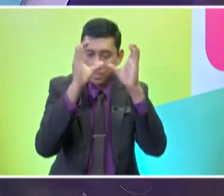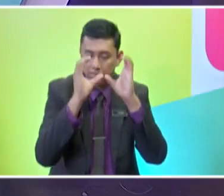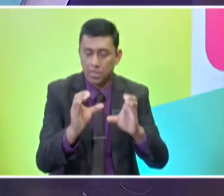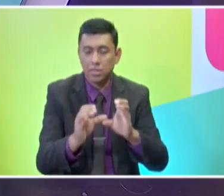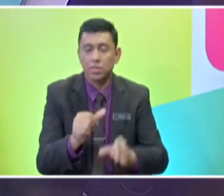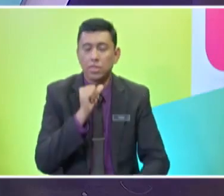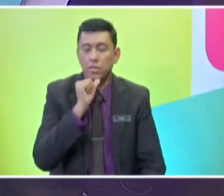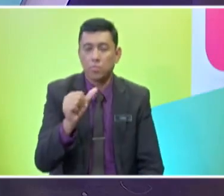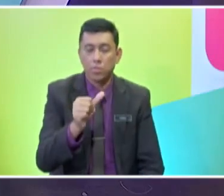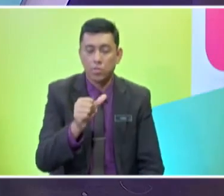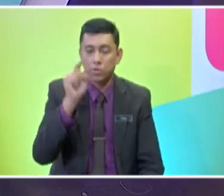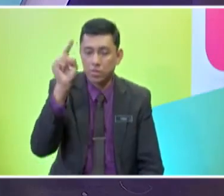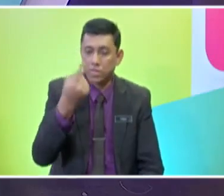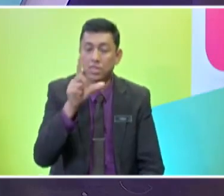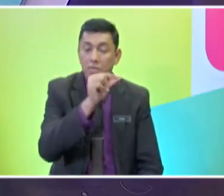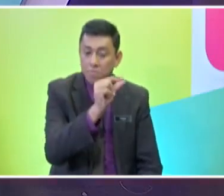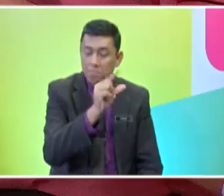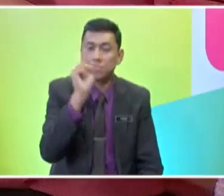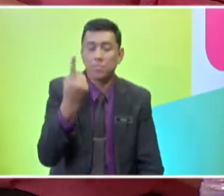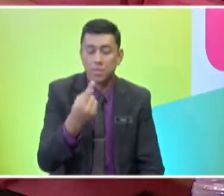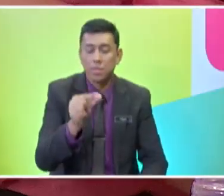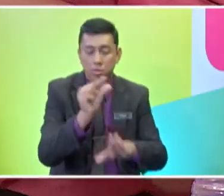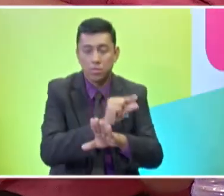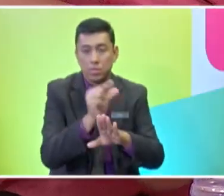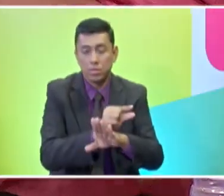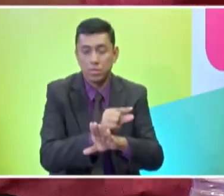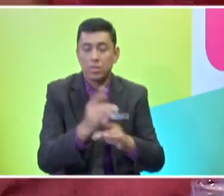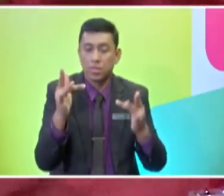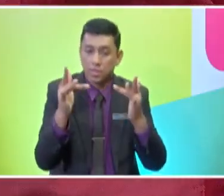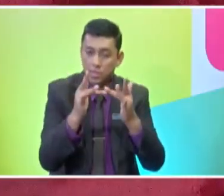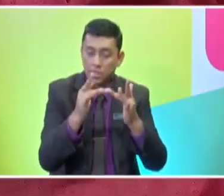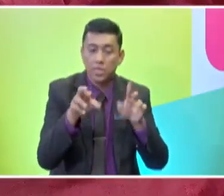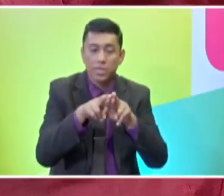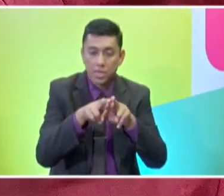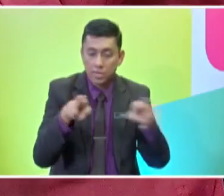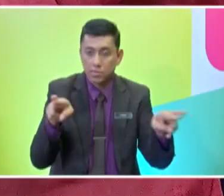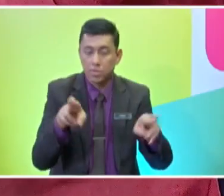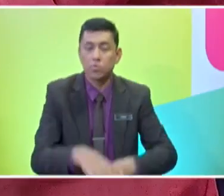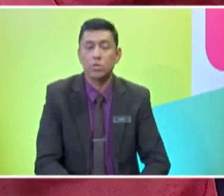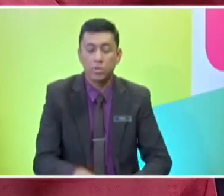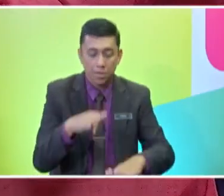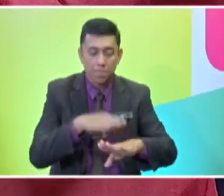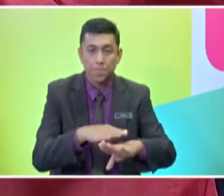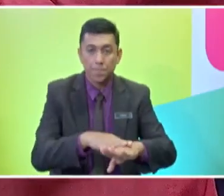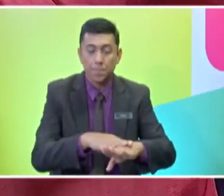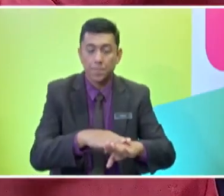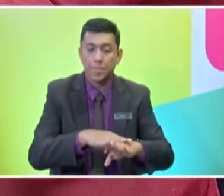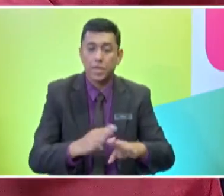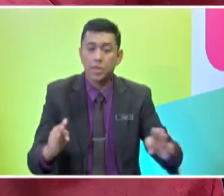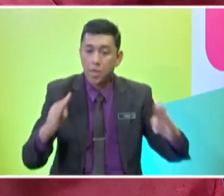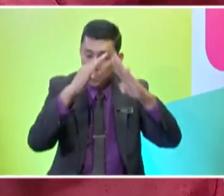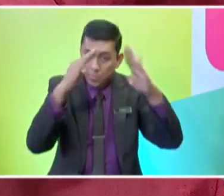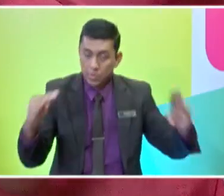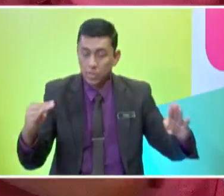menggunakan tampalan saja tapi kita gunakan teknik garisnya ya garisan pada bumbu inilah teknik